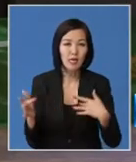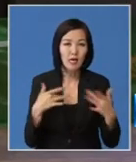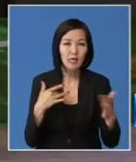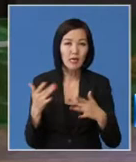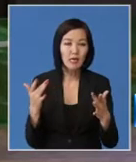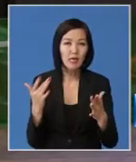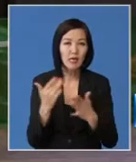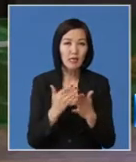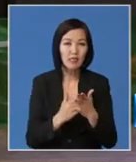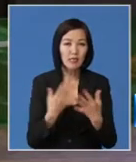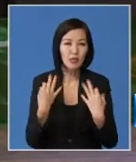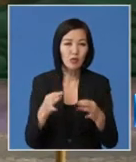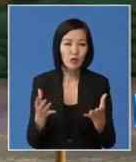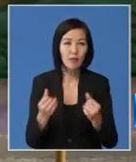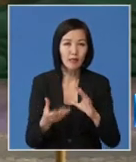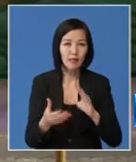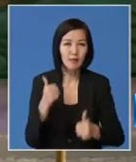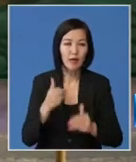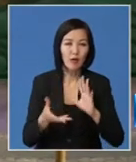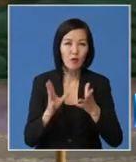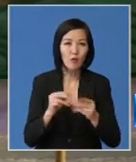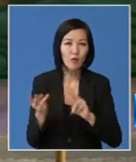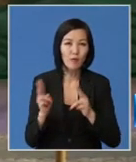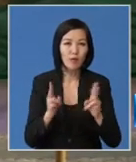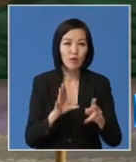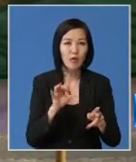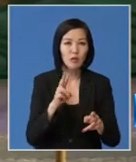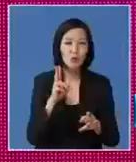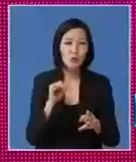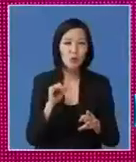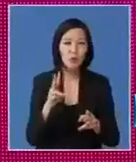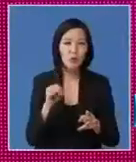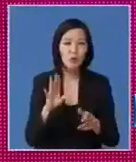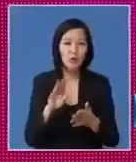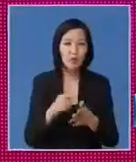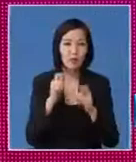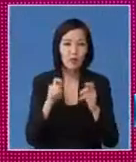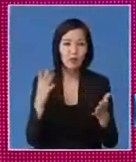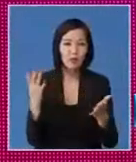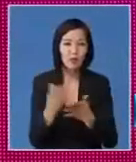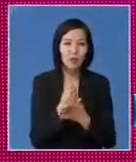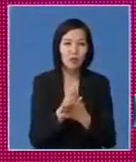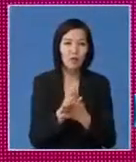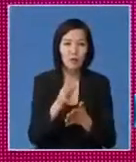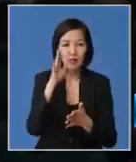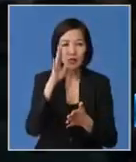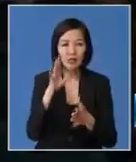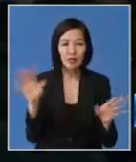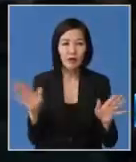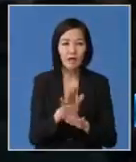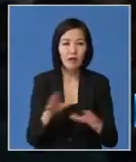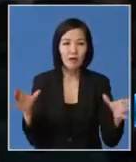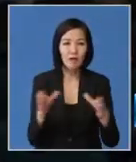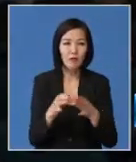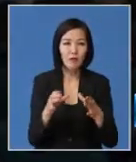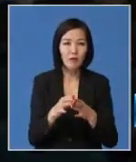жолдама алды. Байқау қорытындысы бойынша би номинациясына «Солнышко» үлгілі би ансамблі бас жүлдеге ие болды. Ал жігіттер вокалды тобы ән